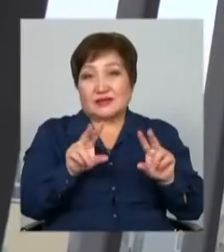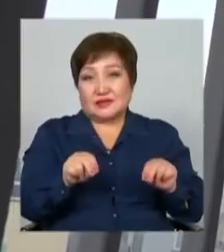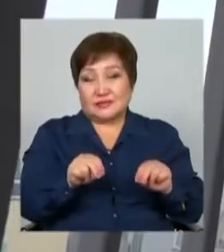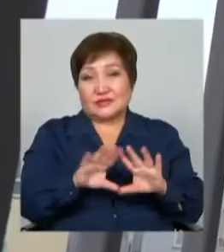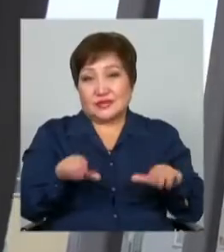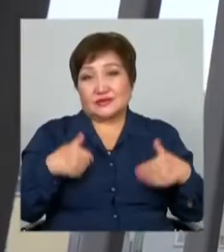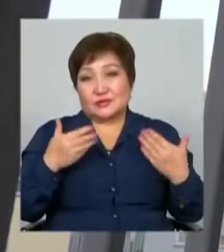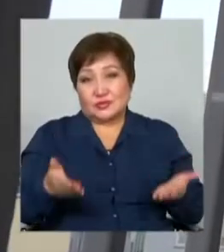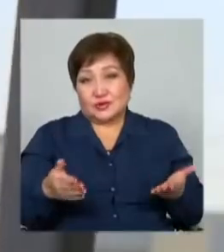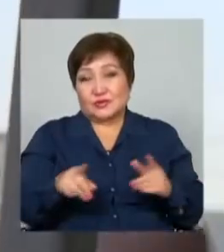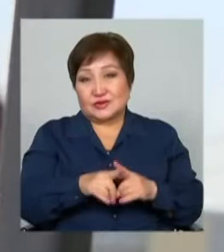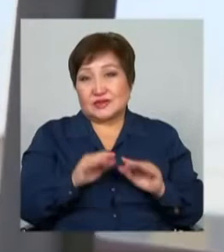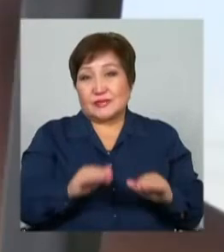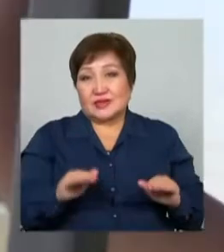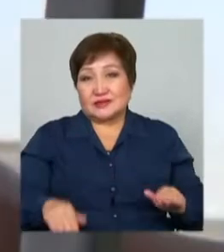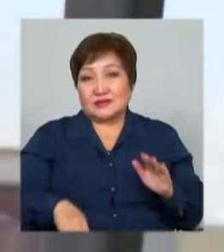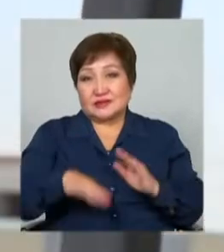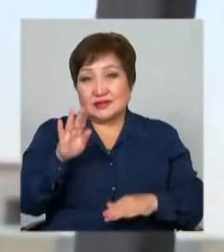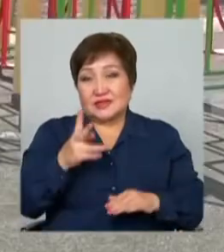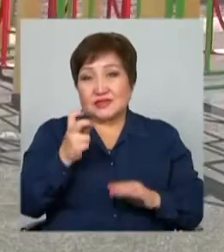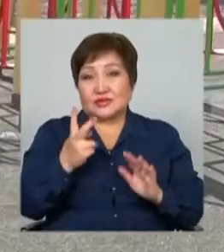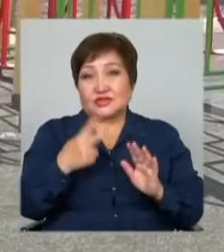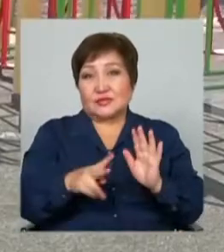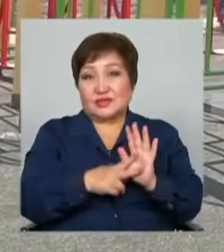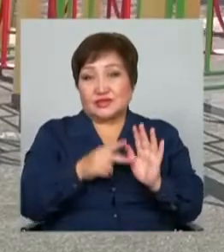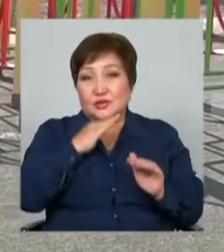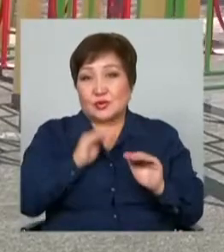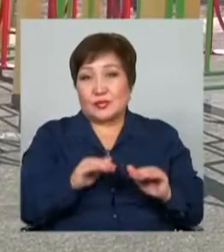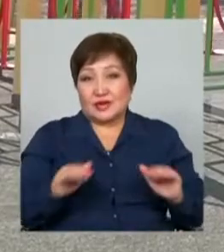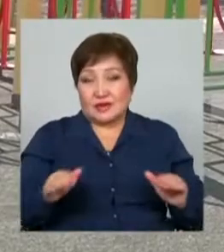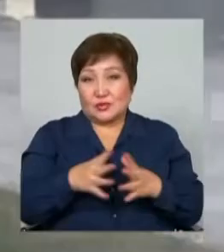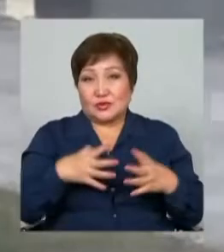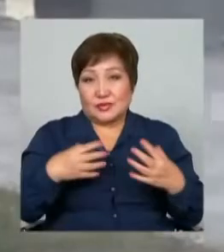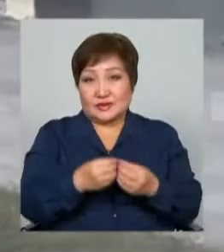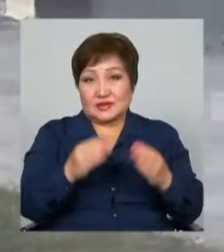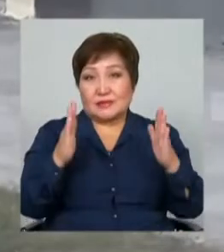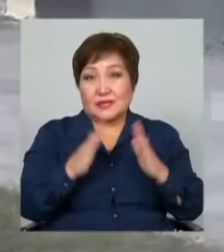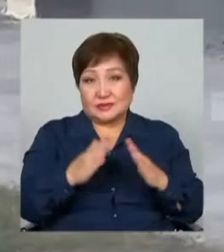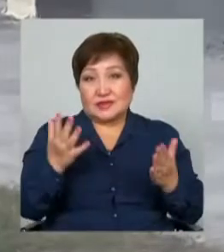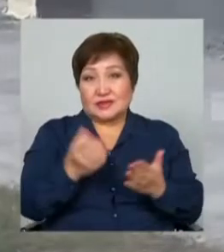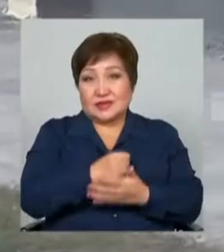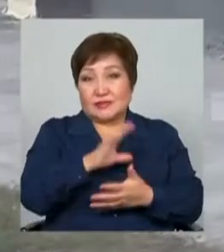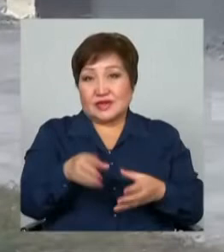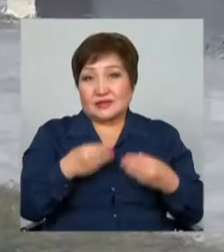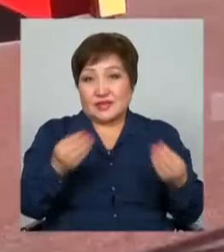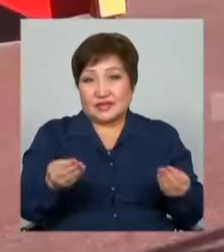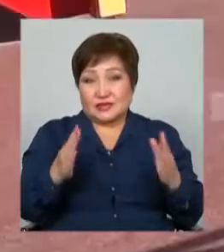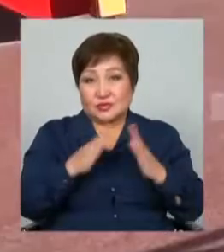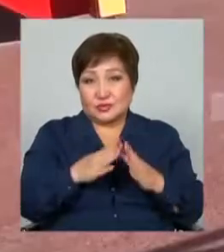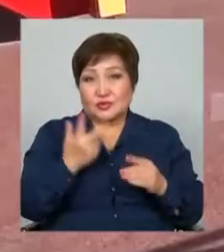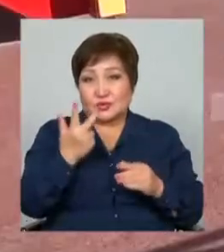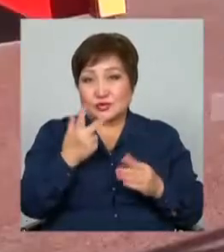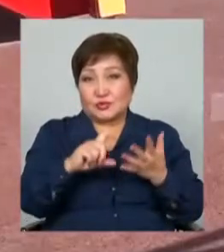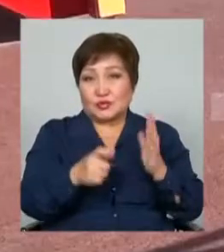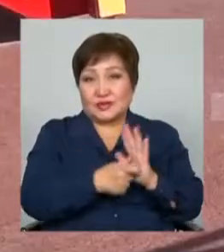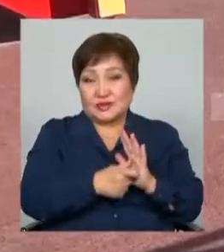Қала күнінде жалпы осындай 227 көп балалы отбасы баспаналы болды. Берілген үйдің бәрі үш бөлмелі. Жаңа Алматыда бой көтерген